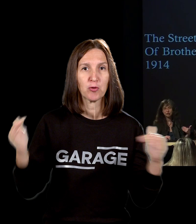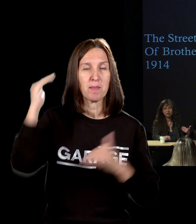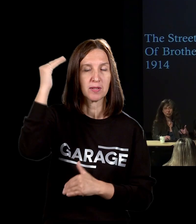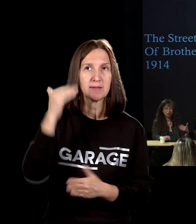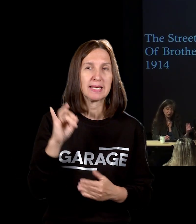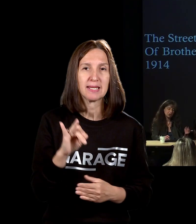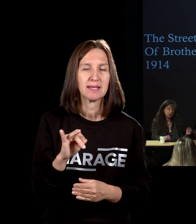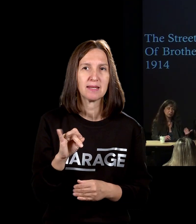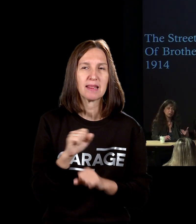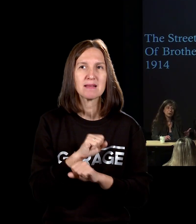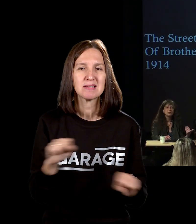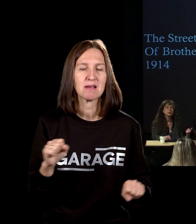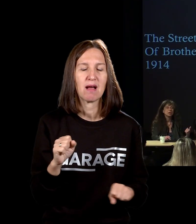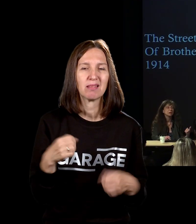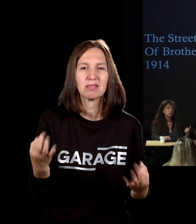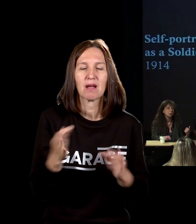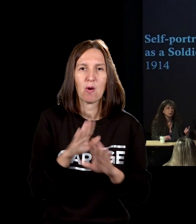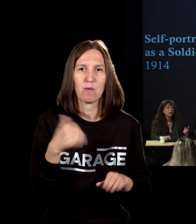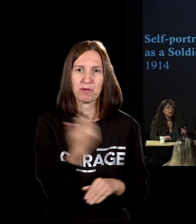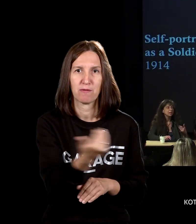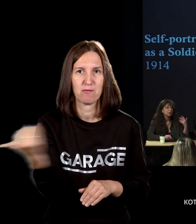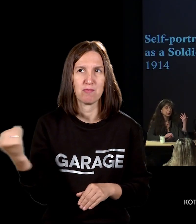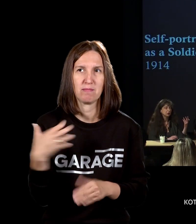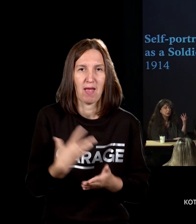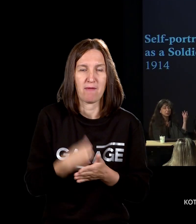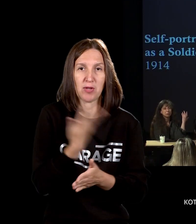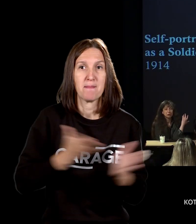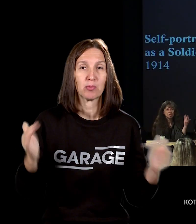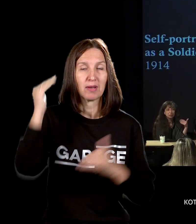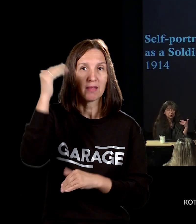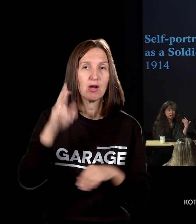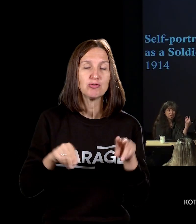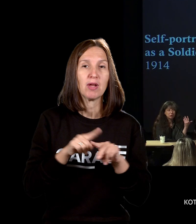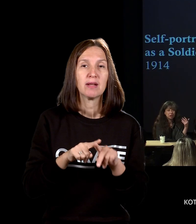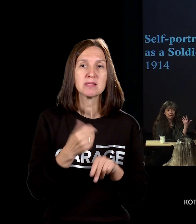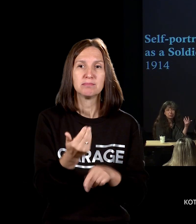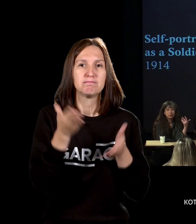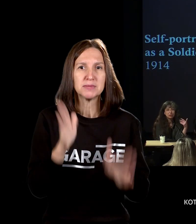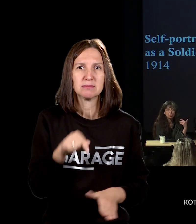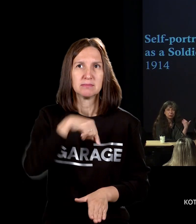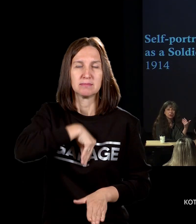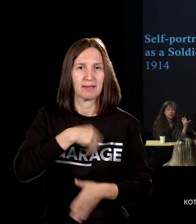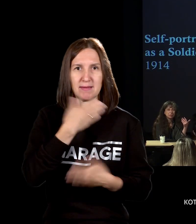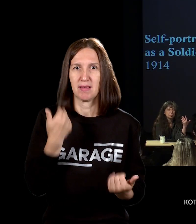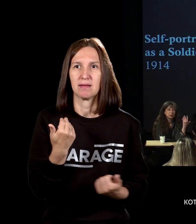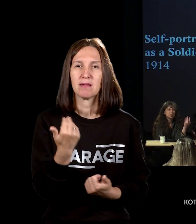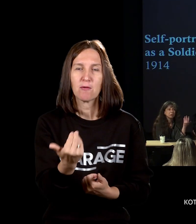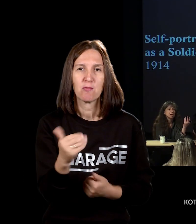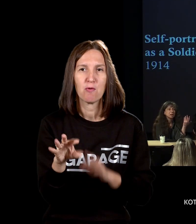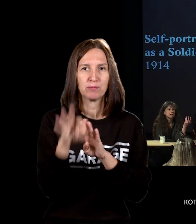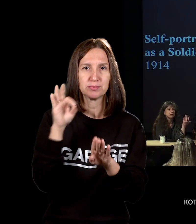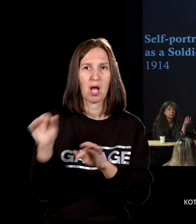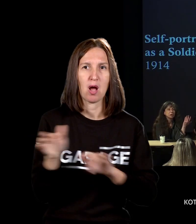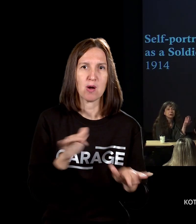автопортретом, каждый из его автопортретов – это какая-то роль. И так же, как и такими ролями, такой серией